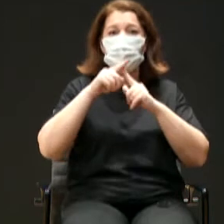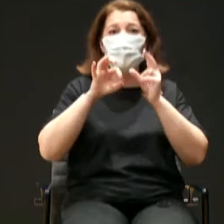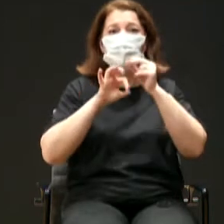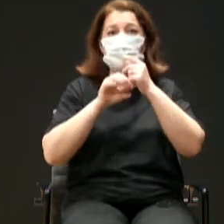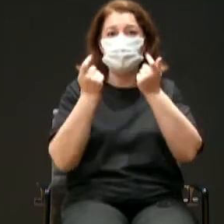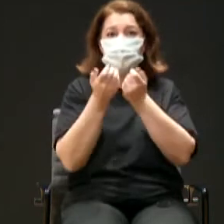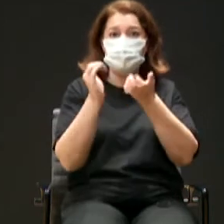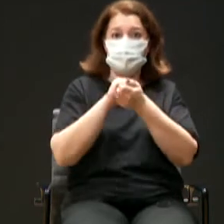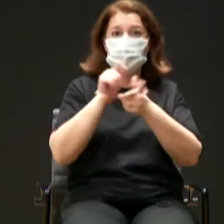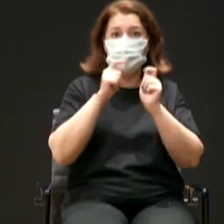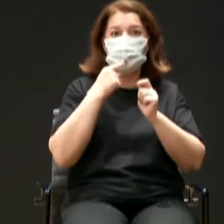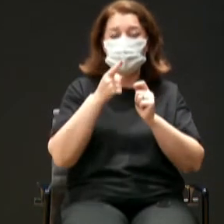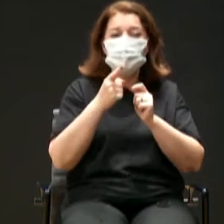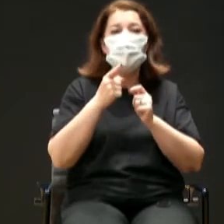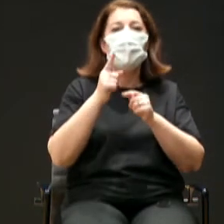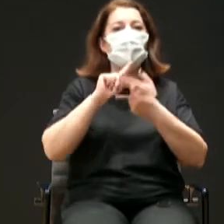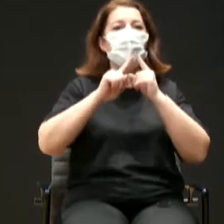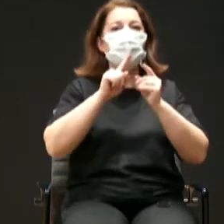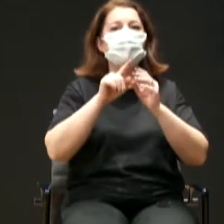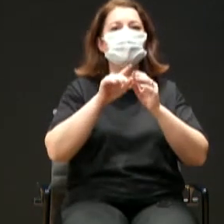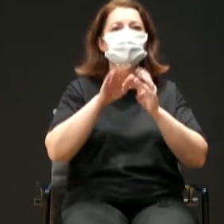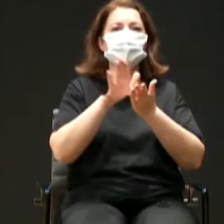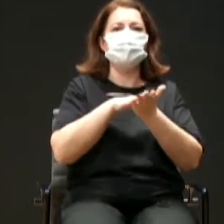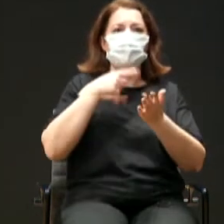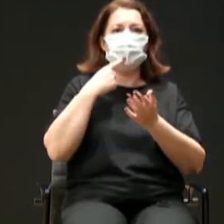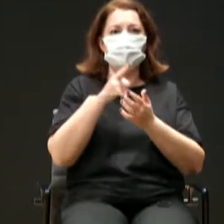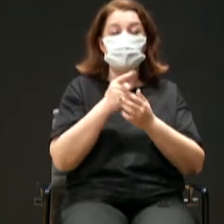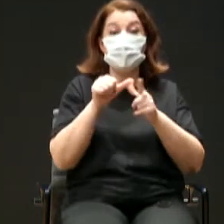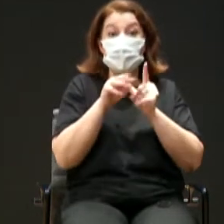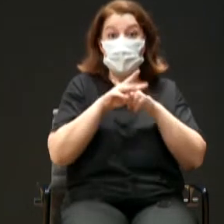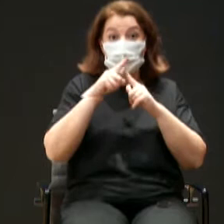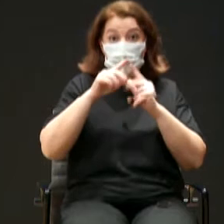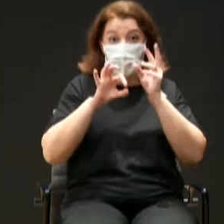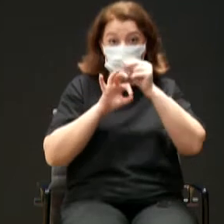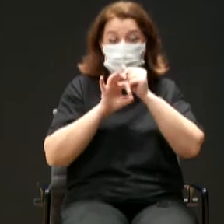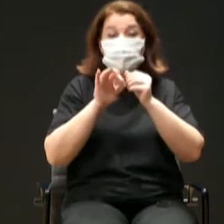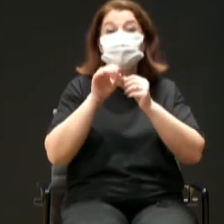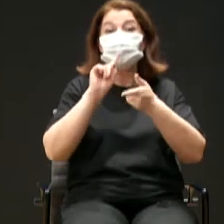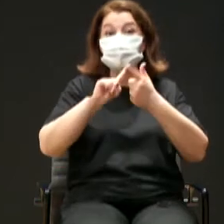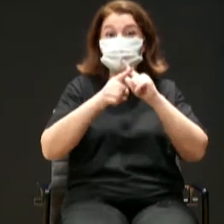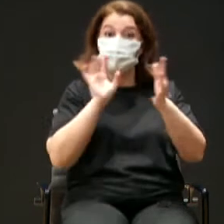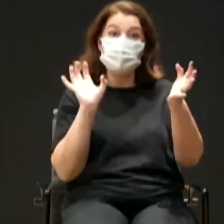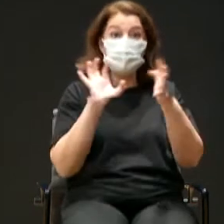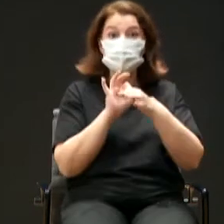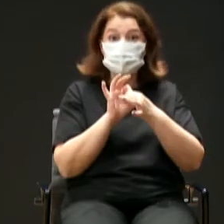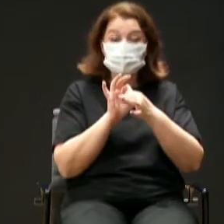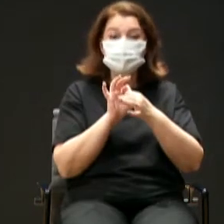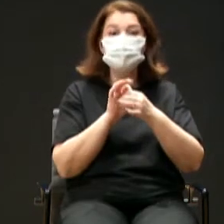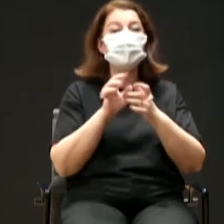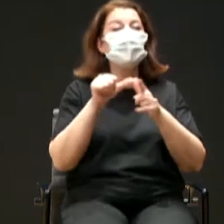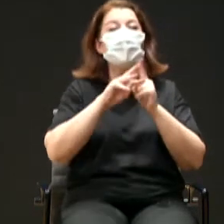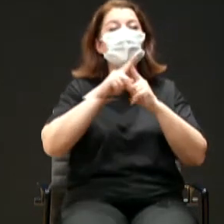Şimdi çok detaylara girmeyeceğim. FETÖ'nün siyasi ayağı FETÖ'nün gazeteleri